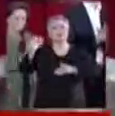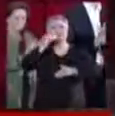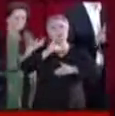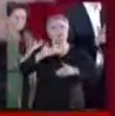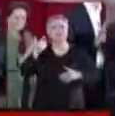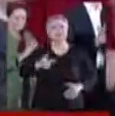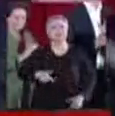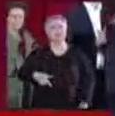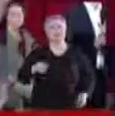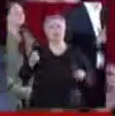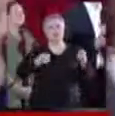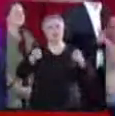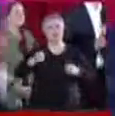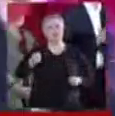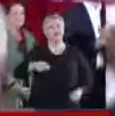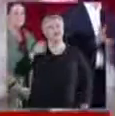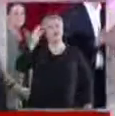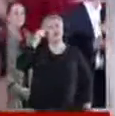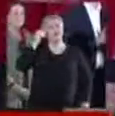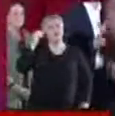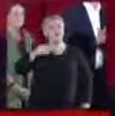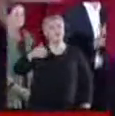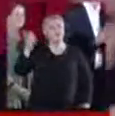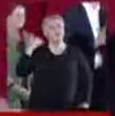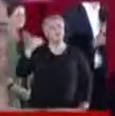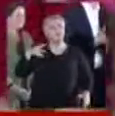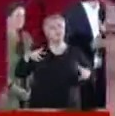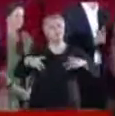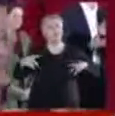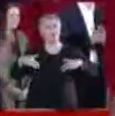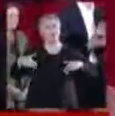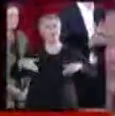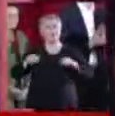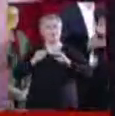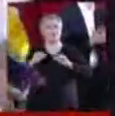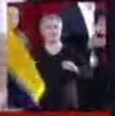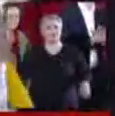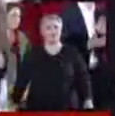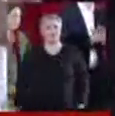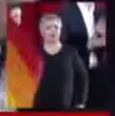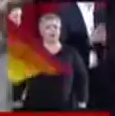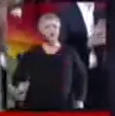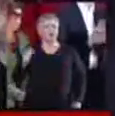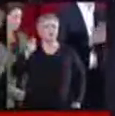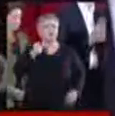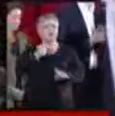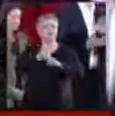και υφυπουργός υφυπουργός παιδείας με μεγάλους αγώνες για την υπεράσπιση του δημόσιου